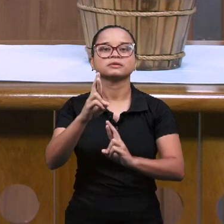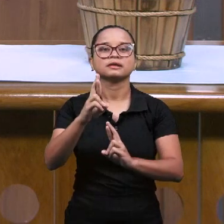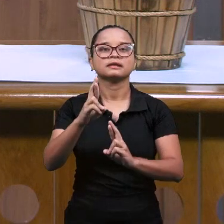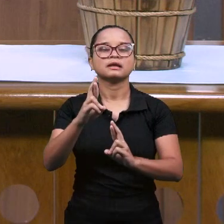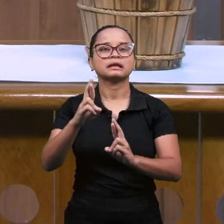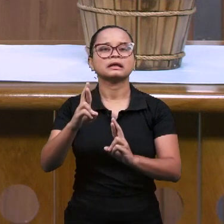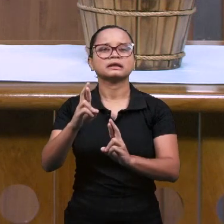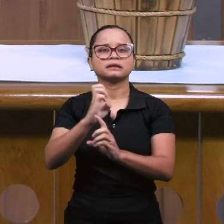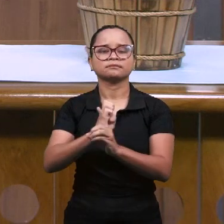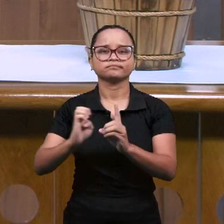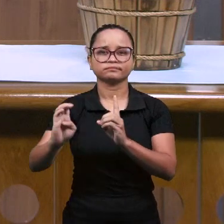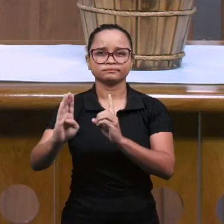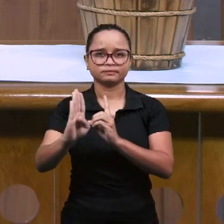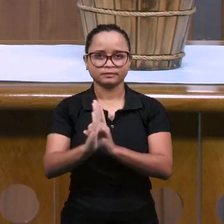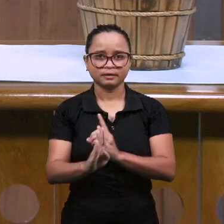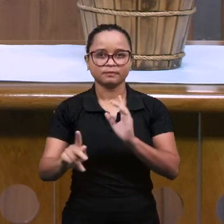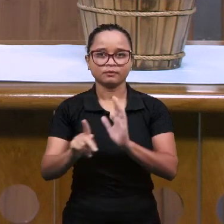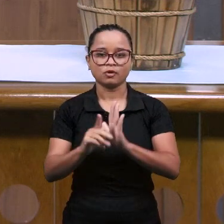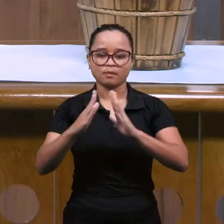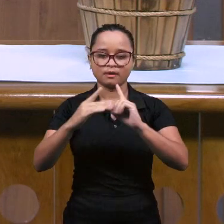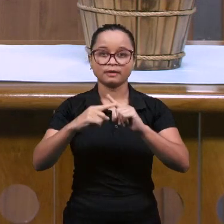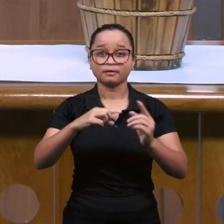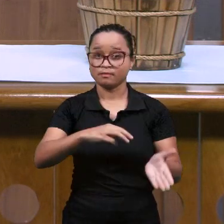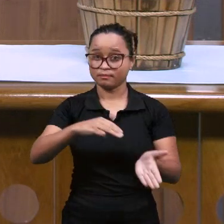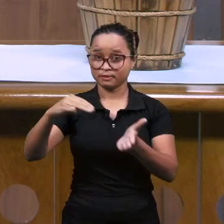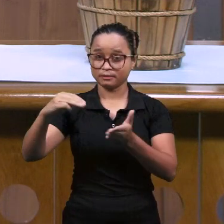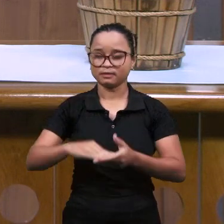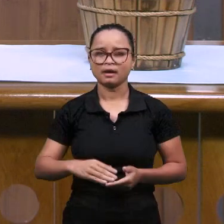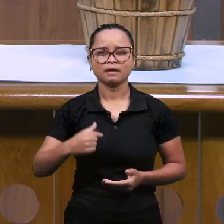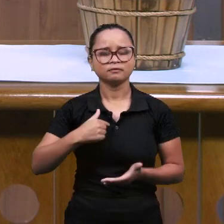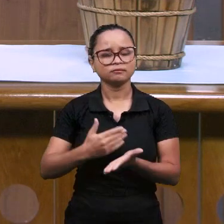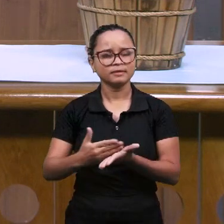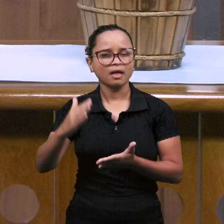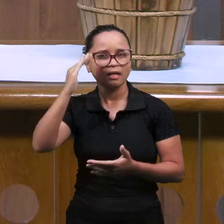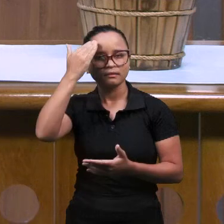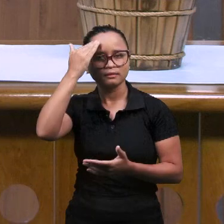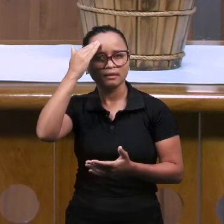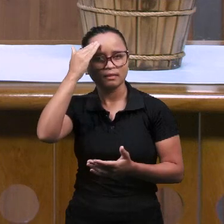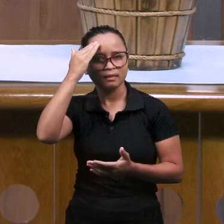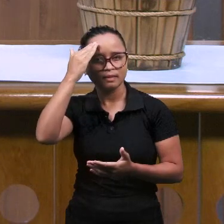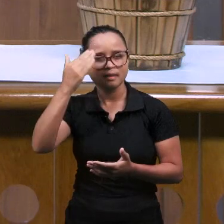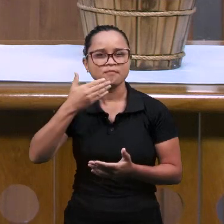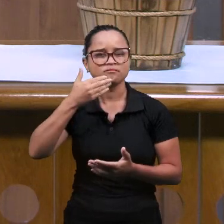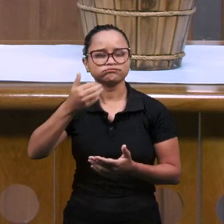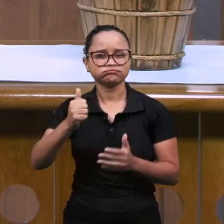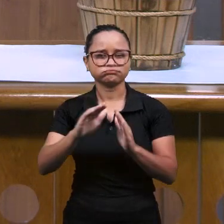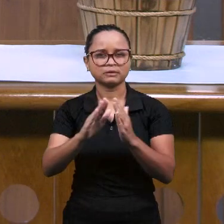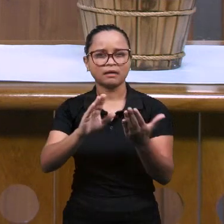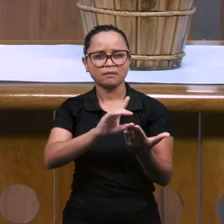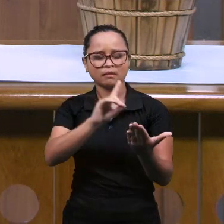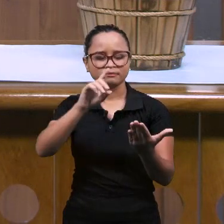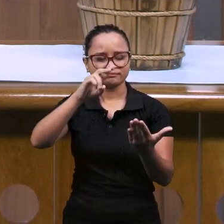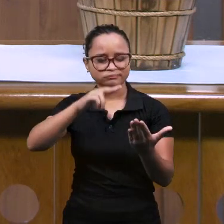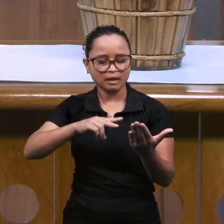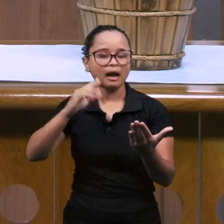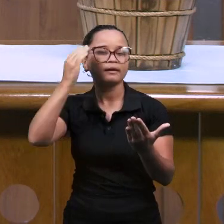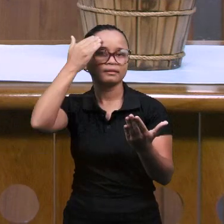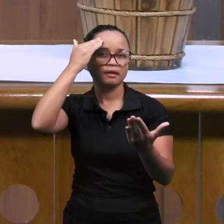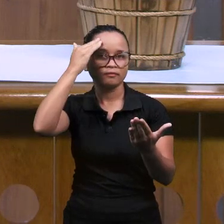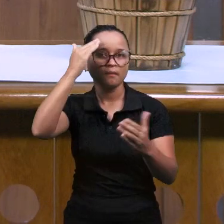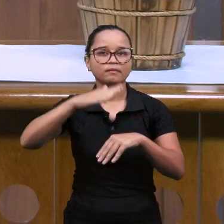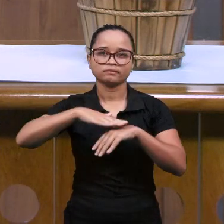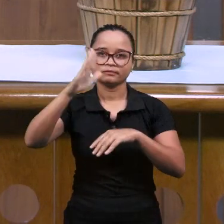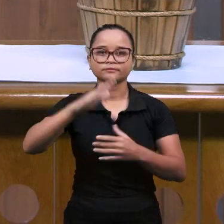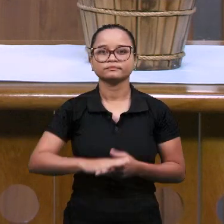chrétienne Maranatha, j'ai commencé à comprendre un peu mieux la parole de Dieu. Plus loin, notre frère écrit